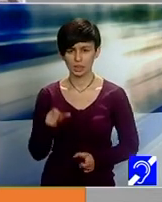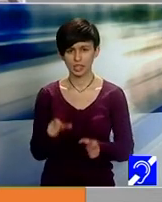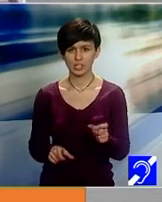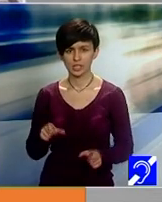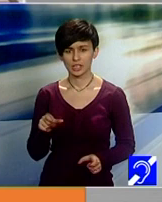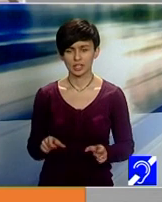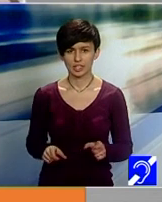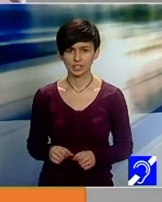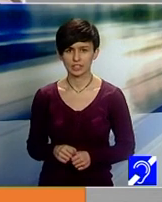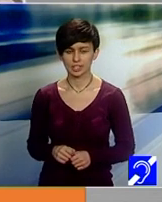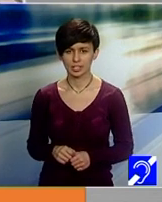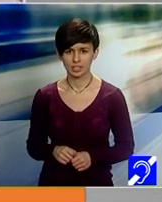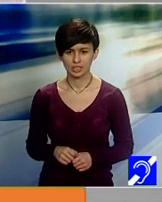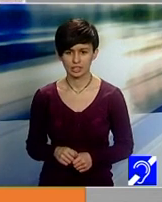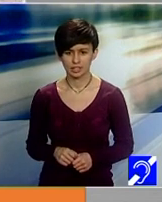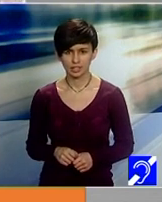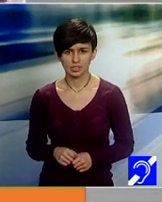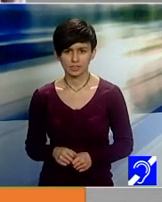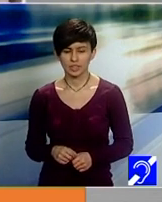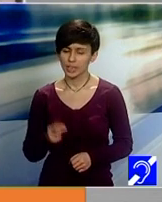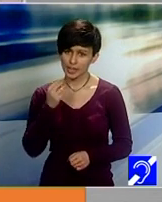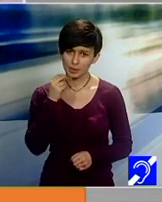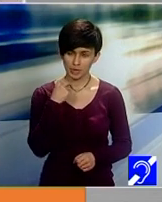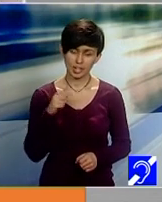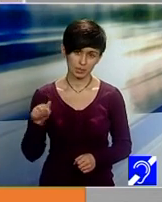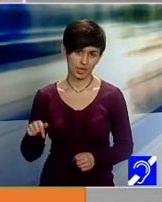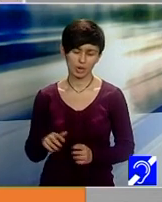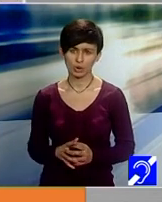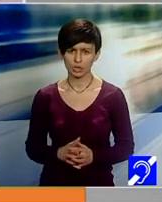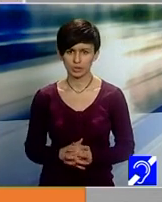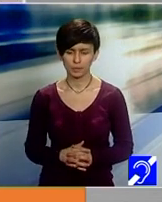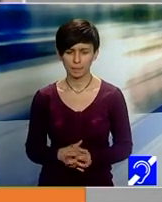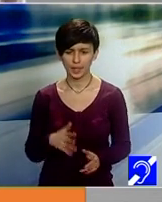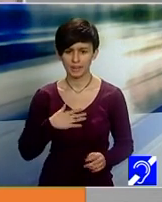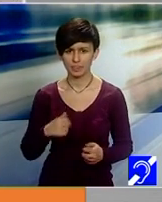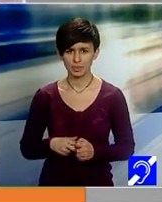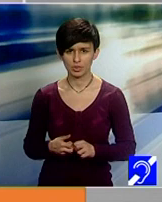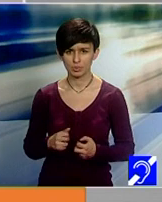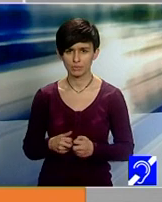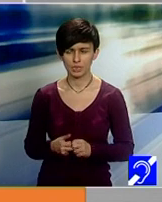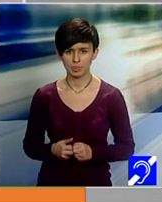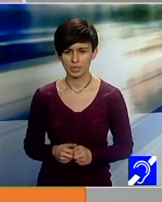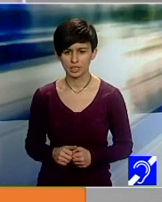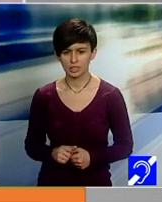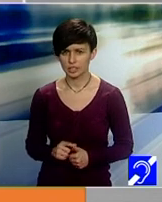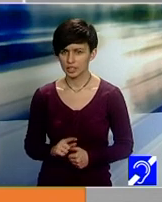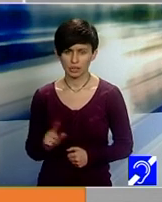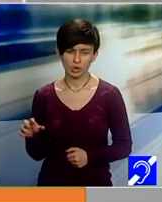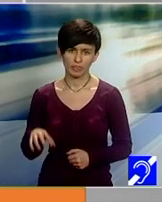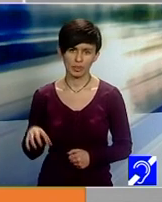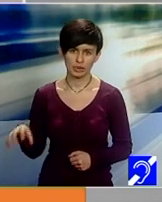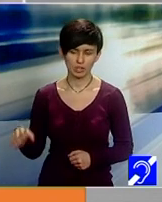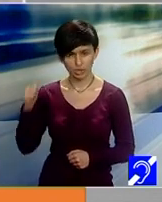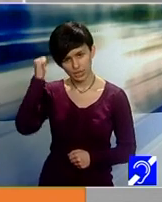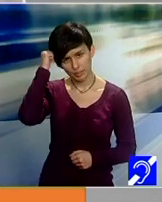care au grădini, care ne hrănim din așa ceva, dar avem o problemă, nu avem loc la piață. Da,